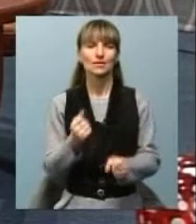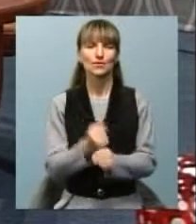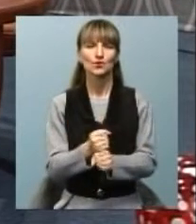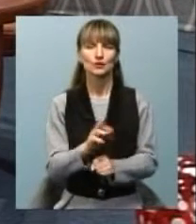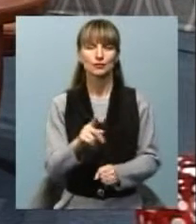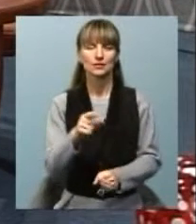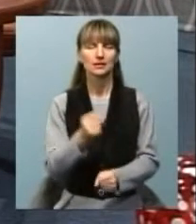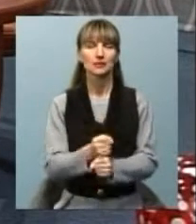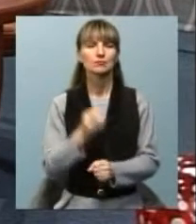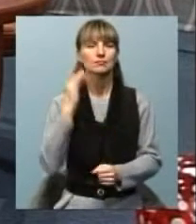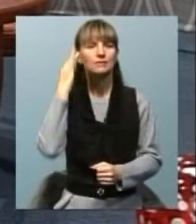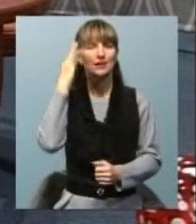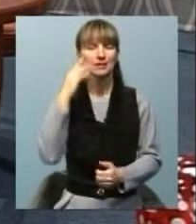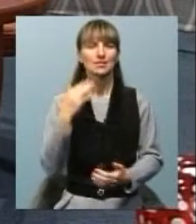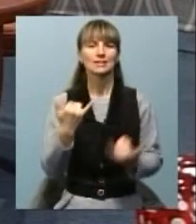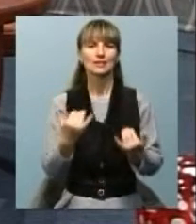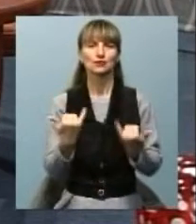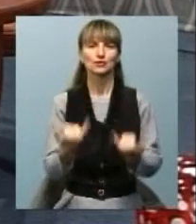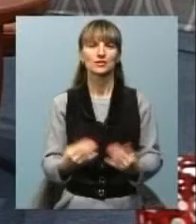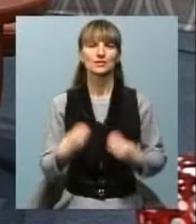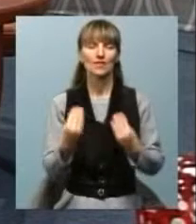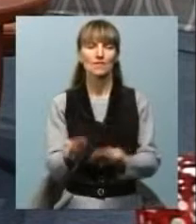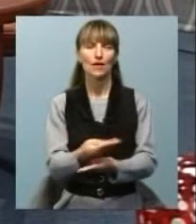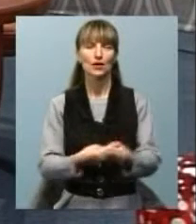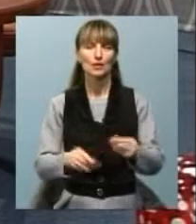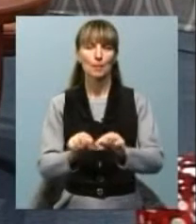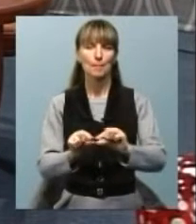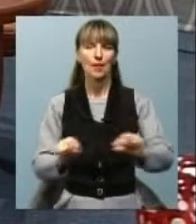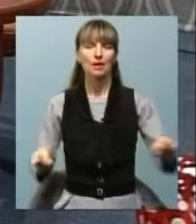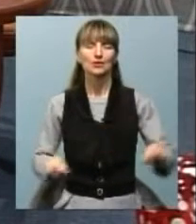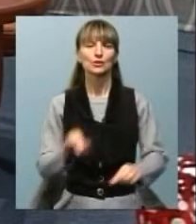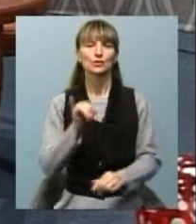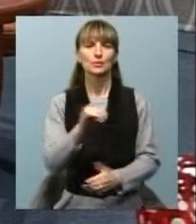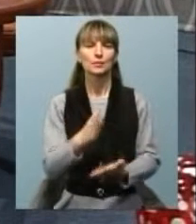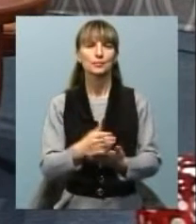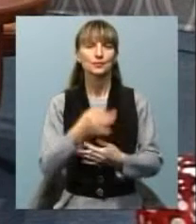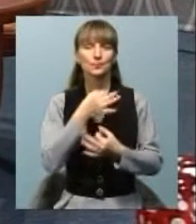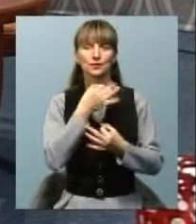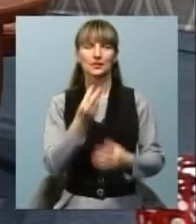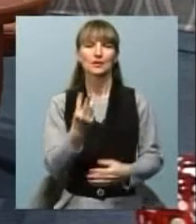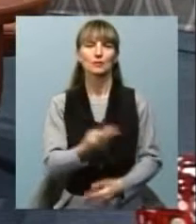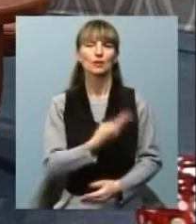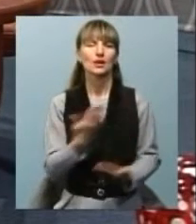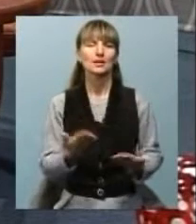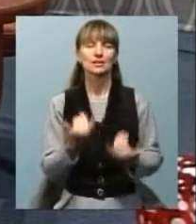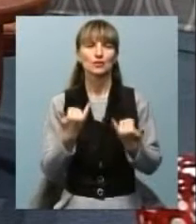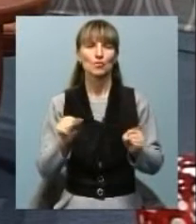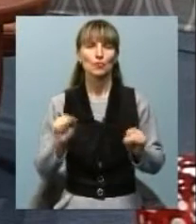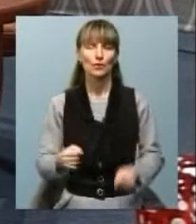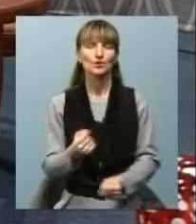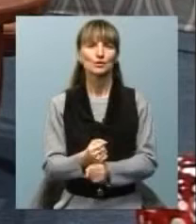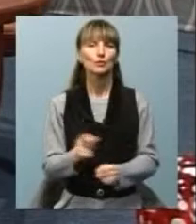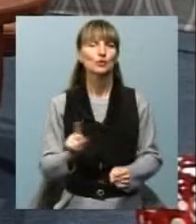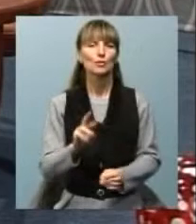Ану, давай, помріємо. От тобі зараз я даю чарівну паличку, і в тебе є будь-які там три бажання, які ти зараз прямо можеш